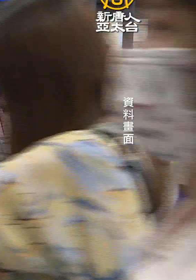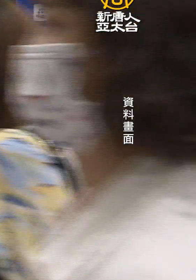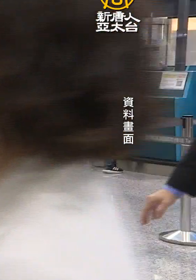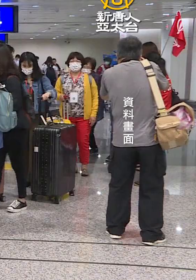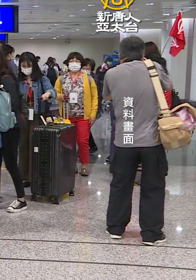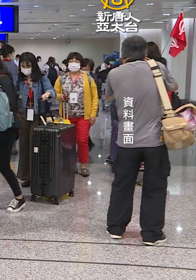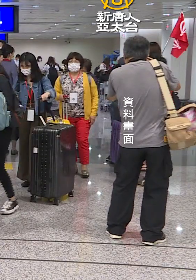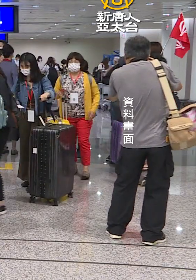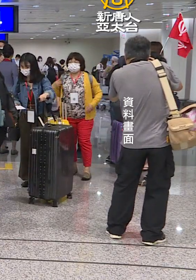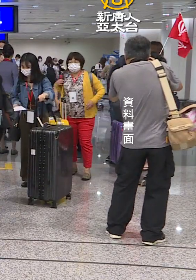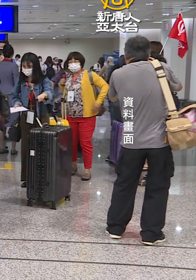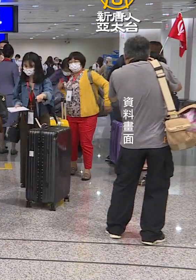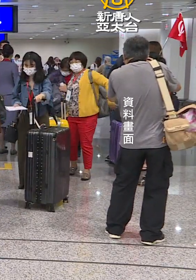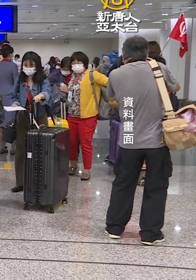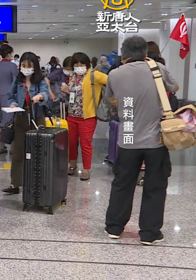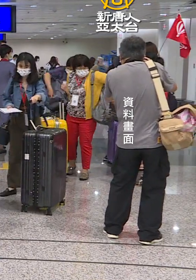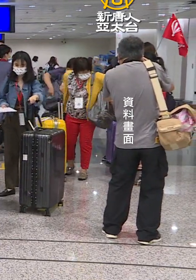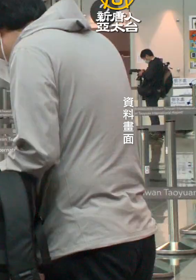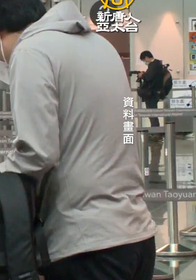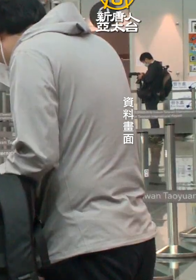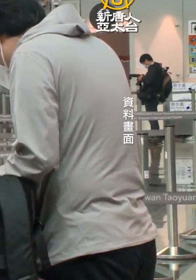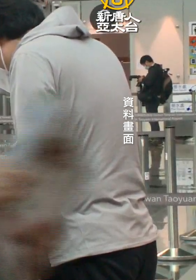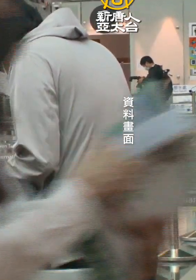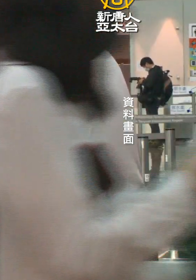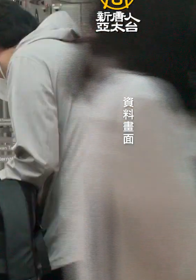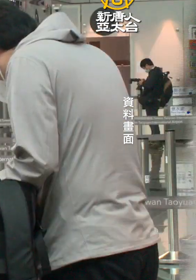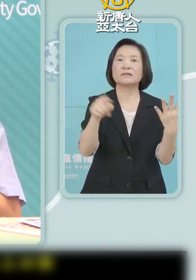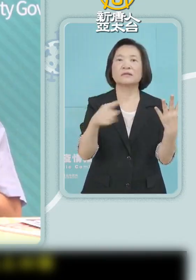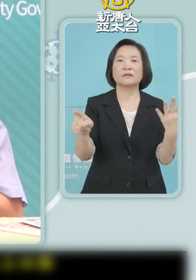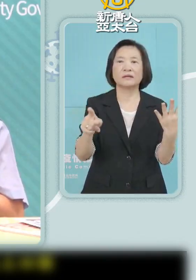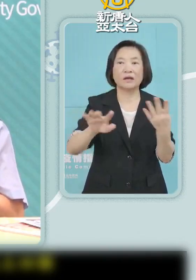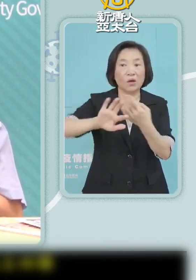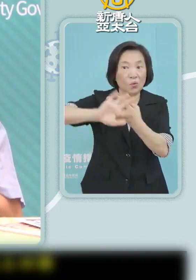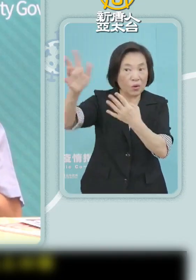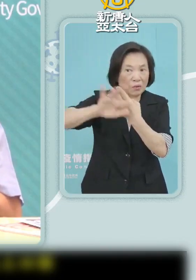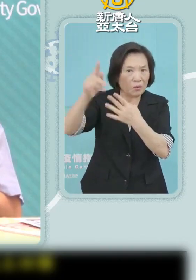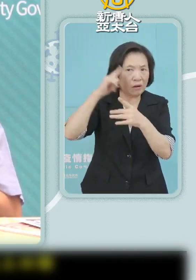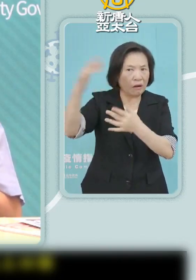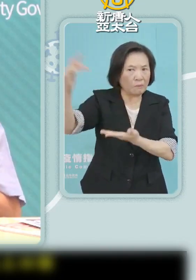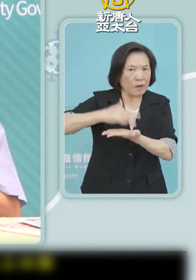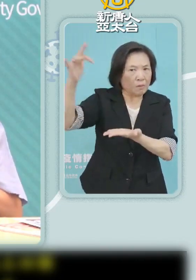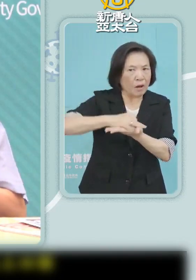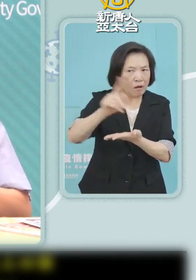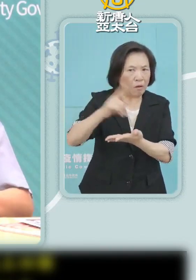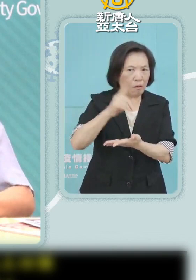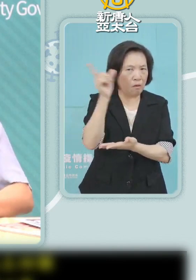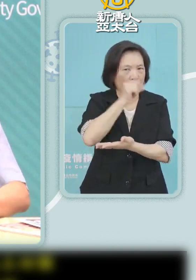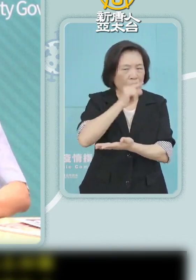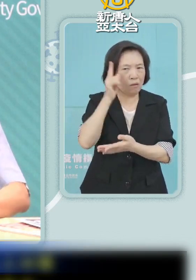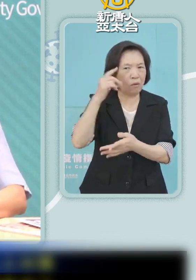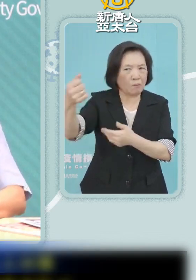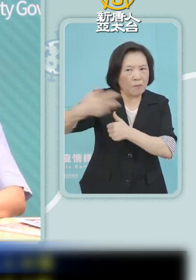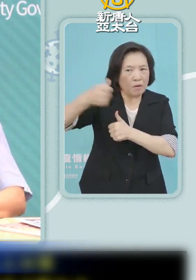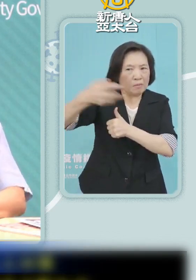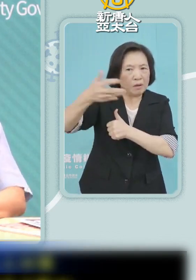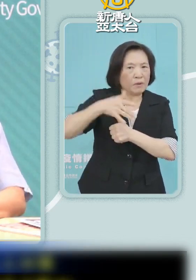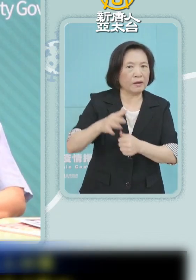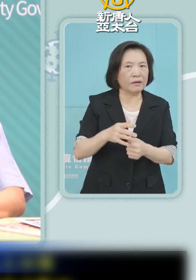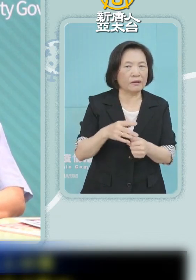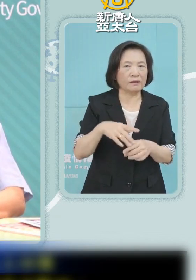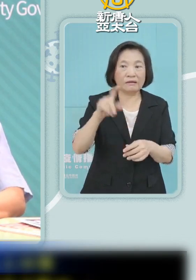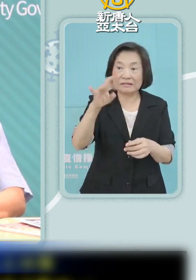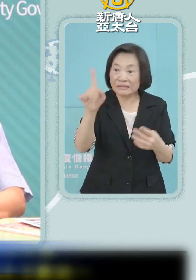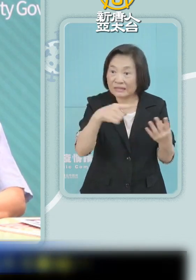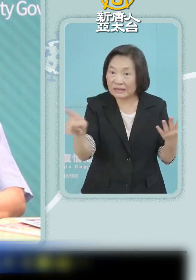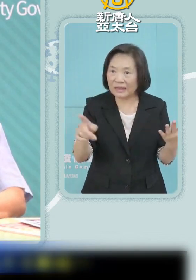文哲说，机场地勤人员个案为不明感染源，不知道是不是跟外国人接触感染。 而且在境外14例，